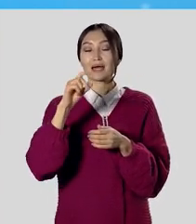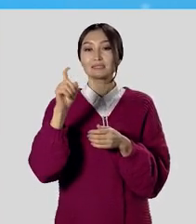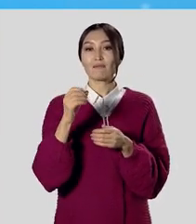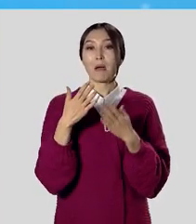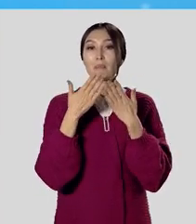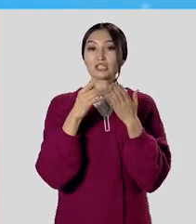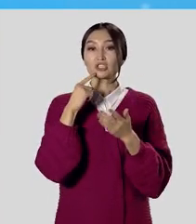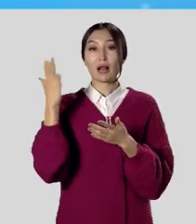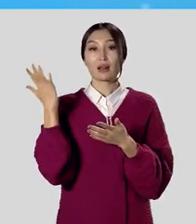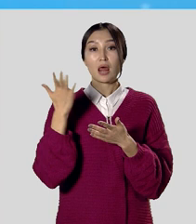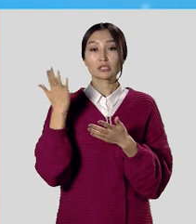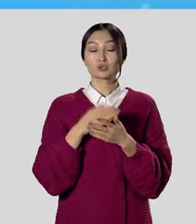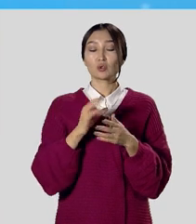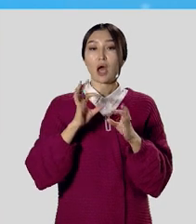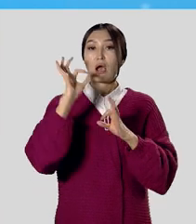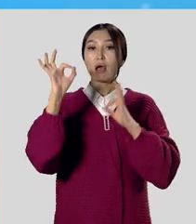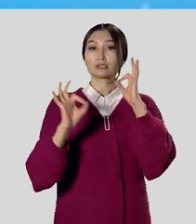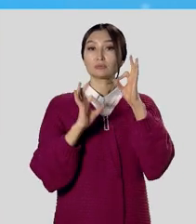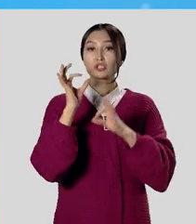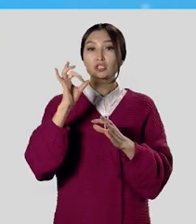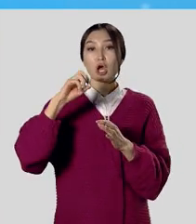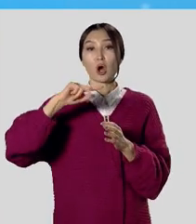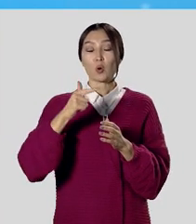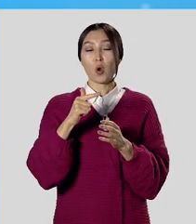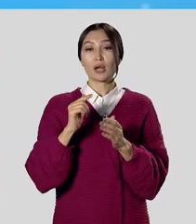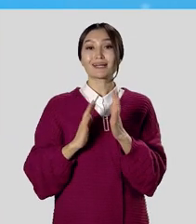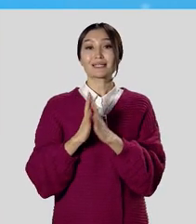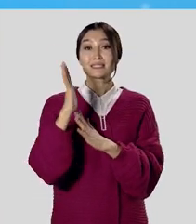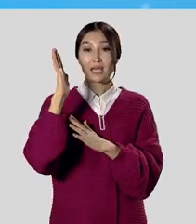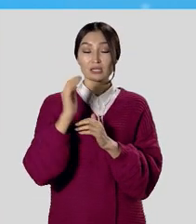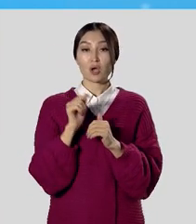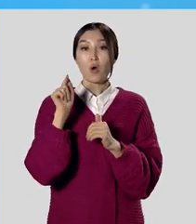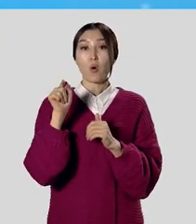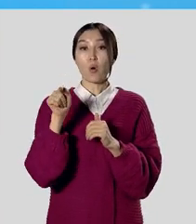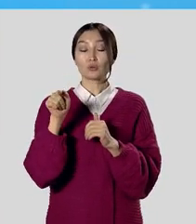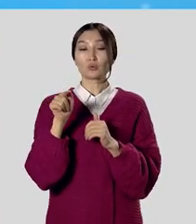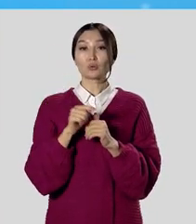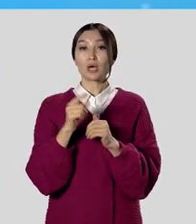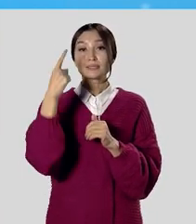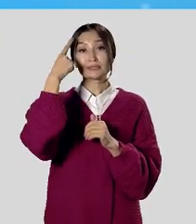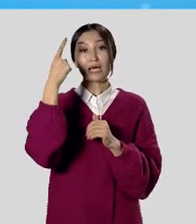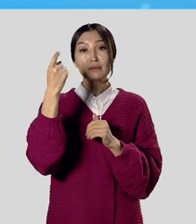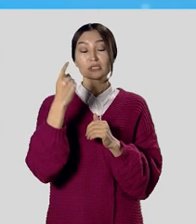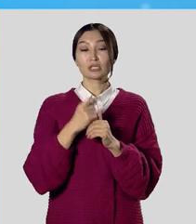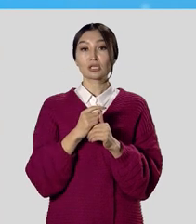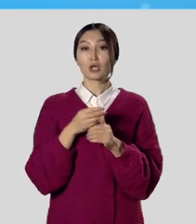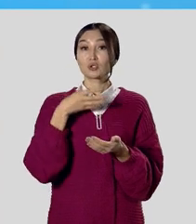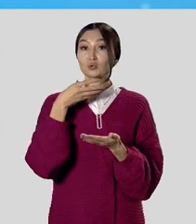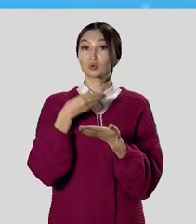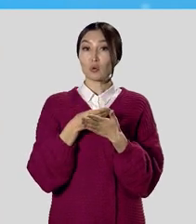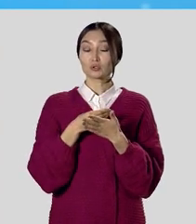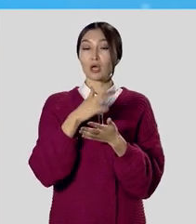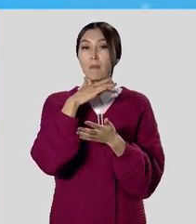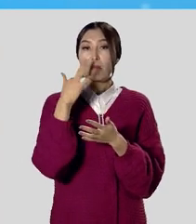под названием «Космическая роль растения». Он сообщил